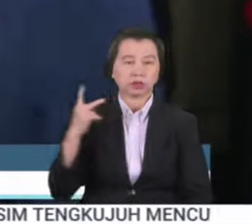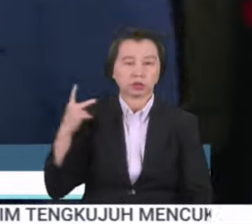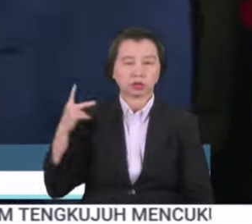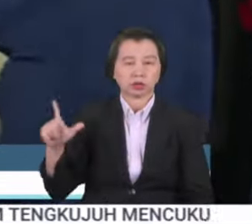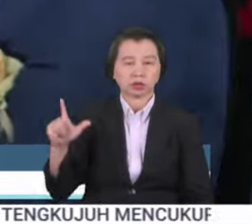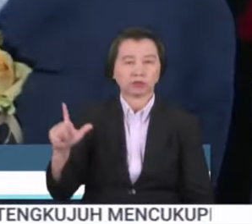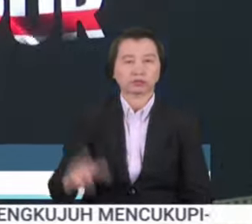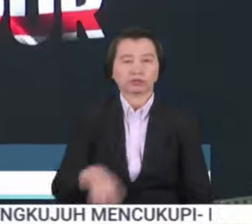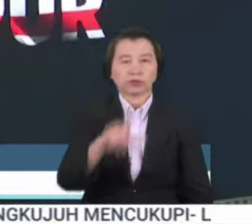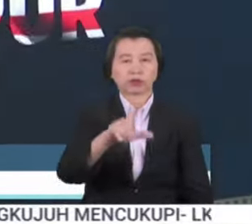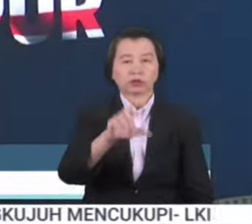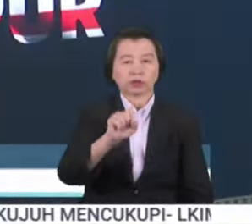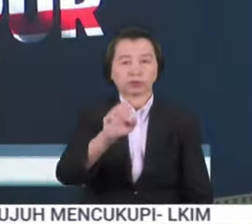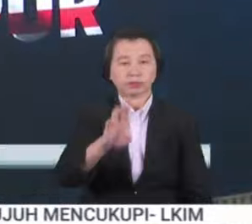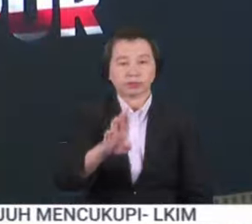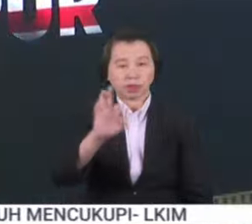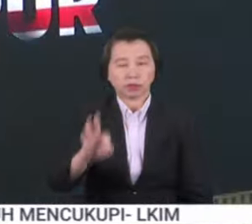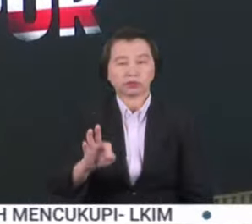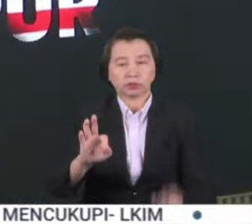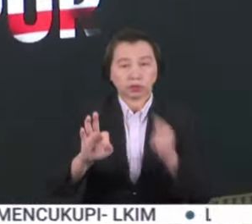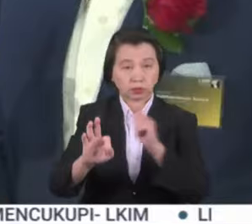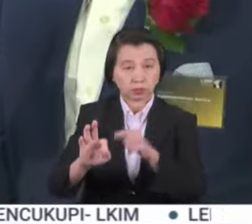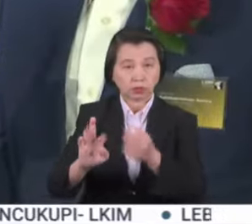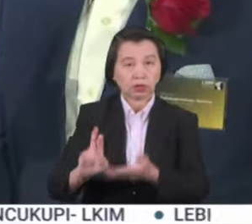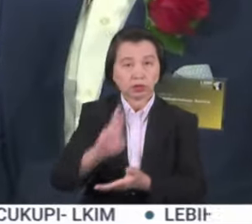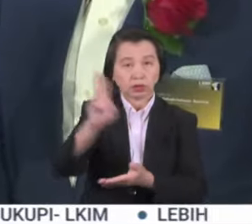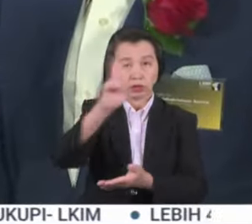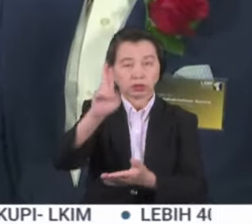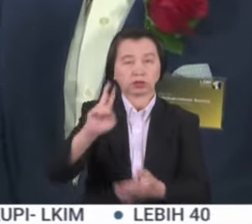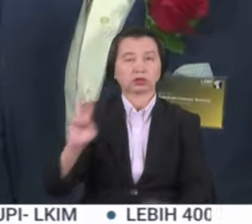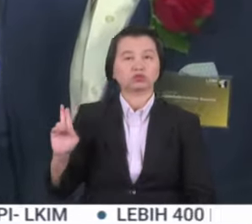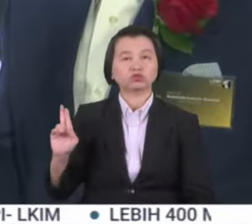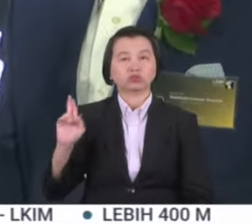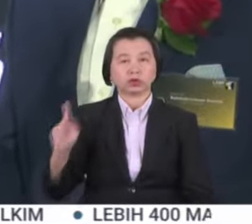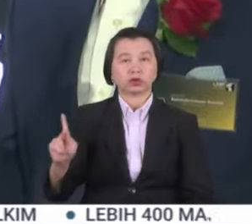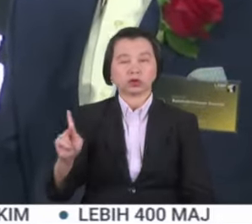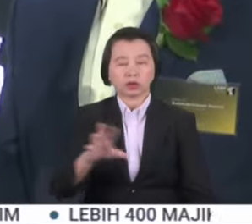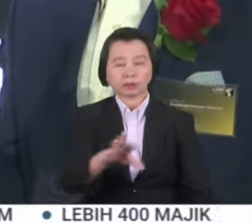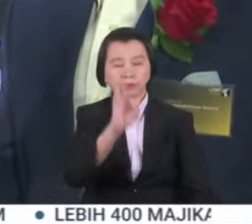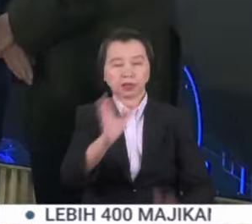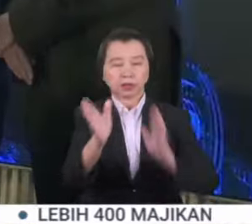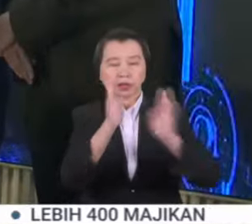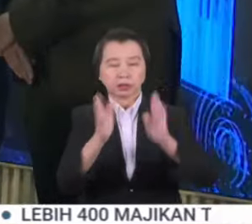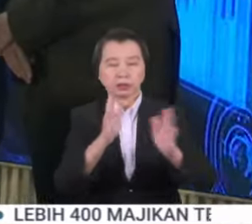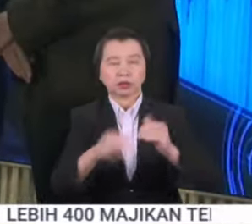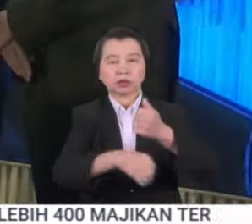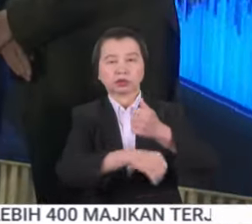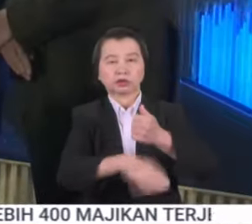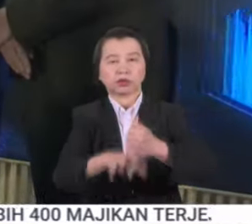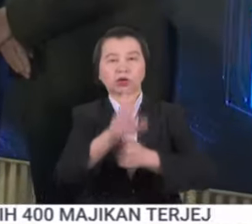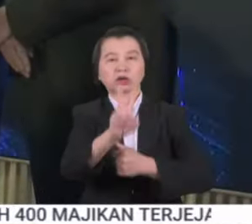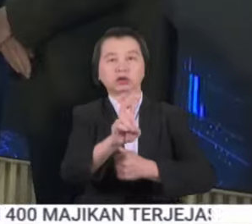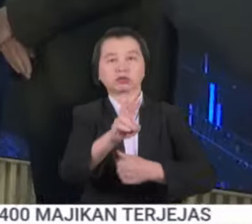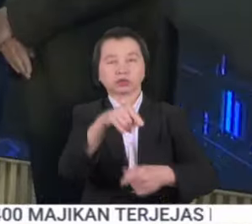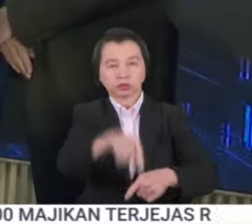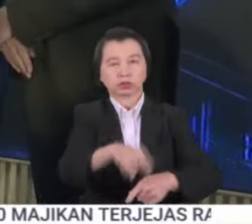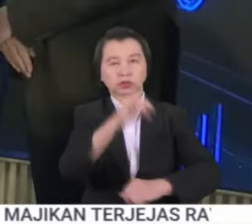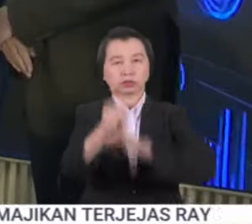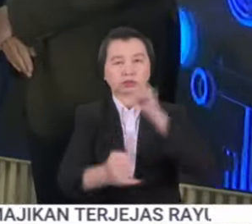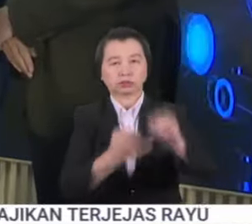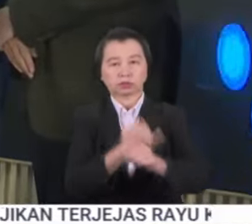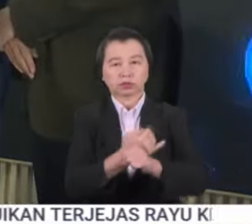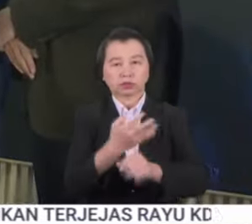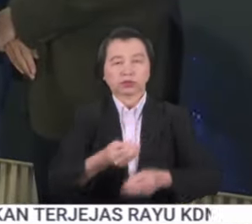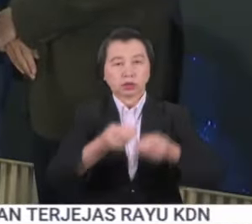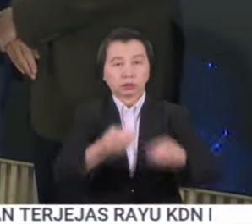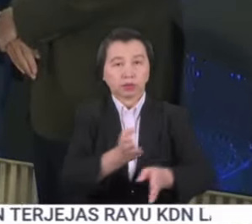kota. LSBF merupakan institusi dari United Kingdom yang memilih Malaysia sebagai cawangan keduanya di Persada Antarabangsa